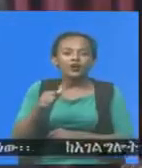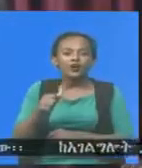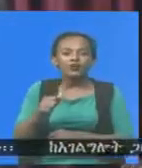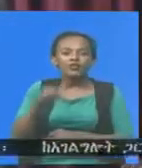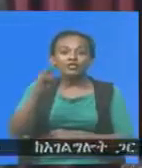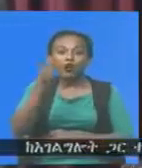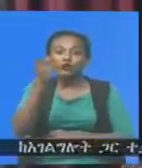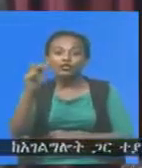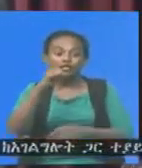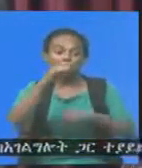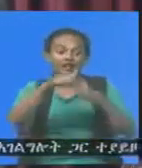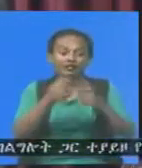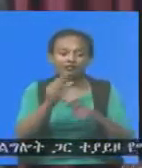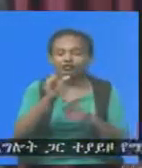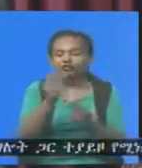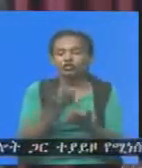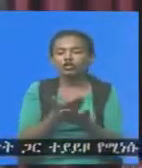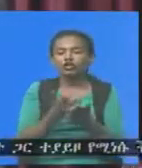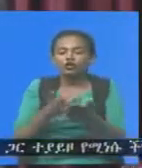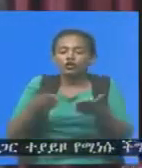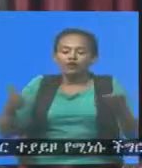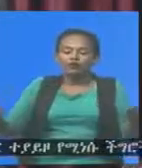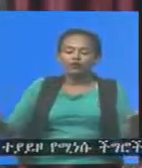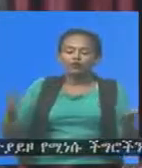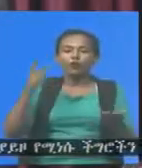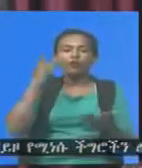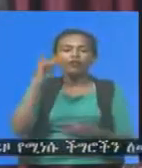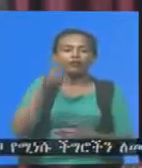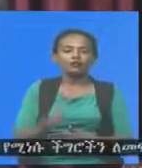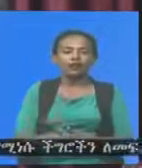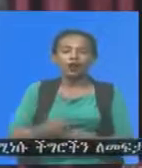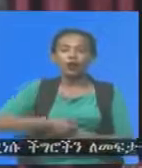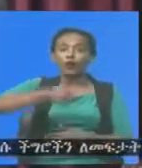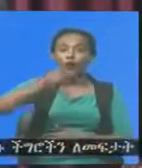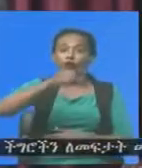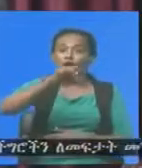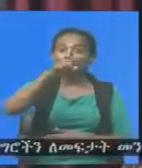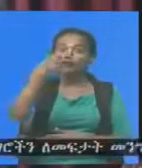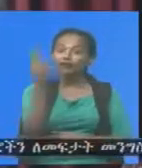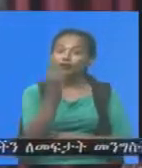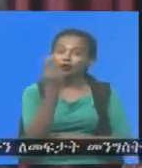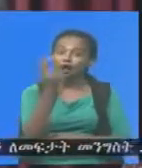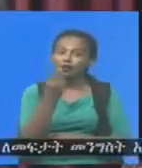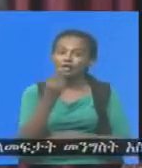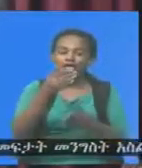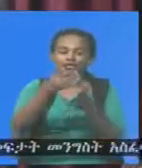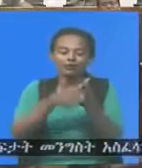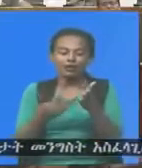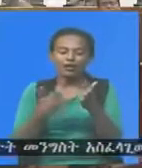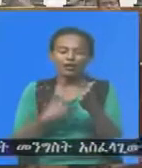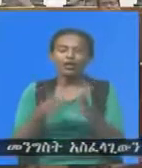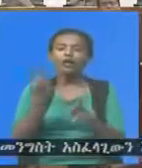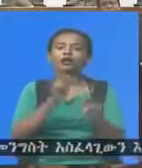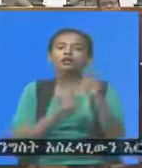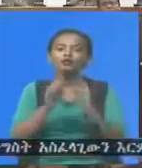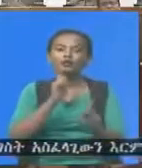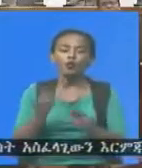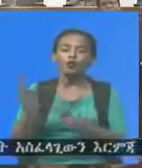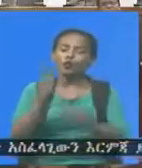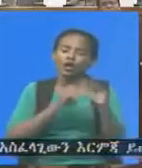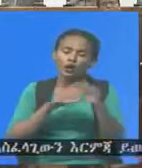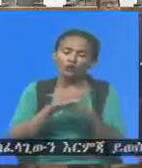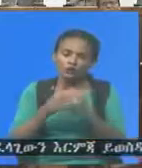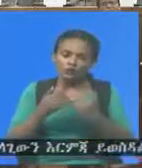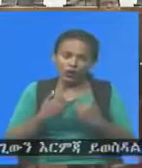ትንሽ ነገሩን ሰፋ አድርጎ ማየት ያስፈልጋል ዋናው ተጠቃሚ ድንበር ላይ ያለ ህዝብ ነው መከራ ውስጥ ያለውም